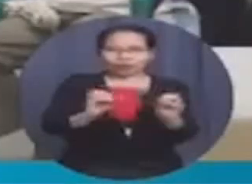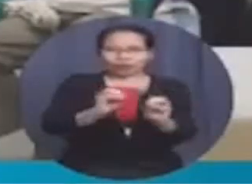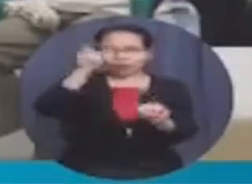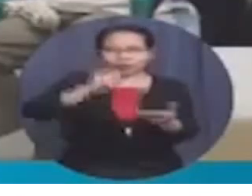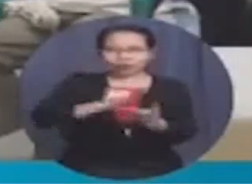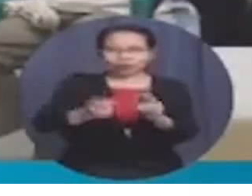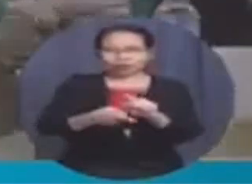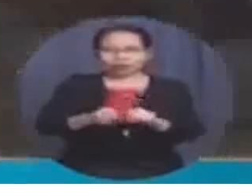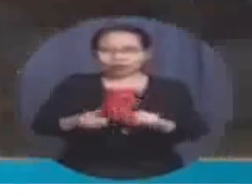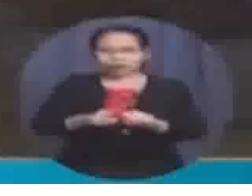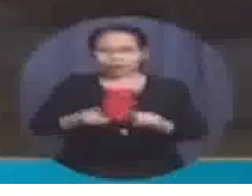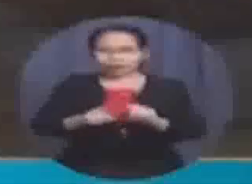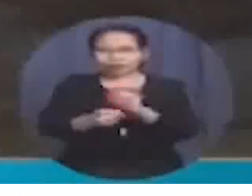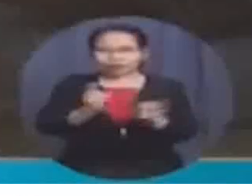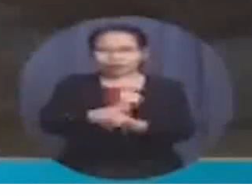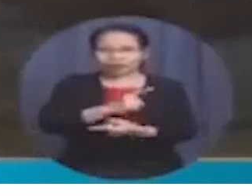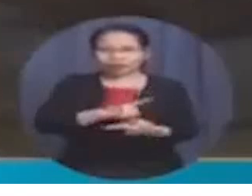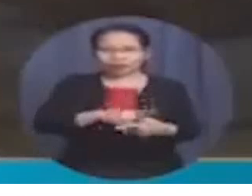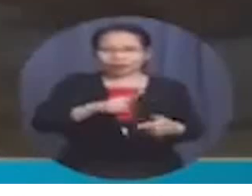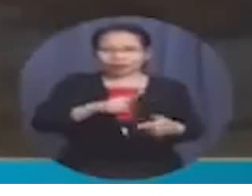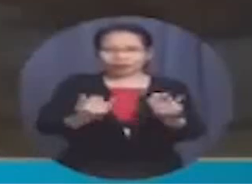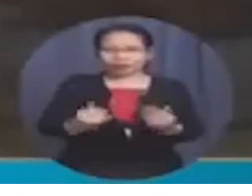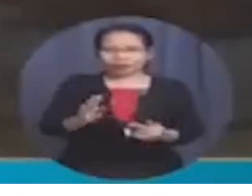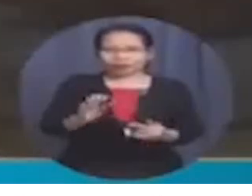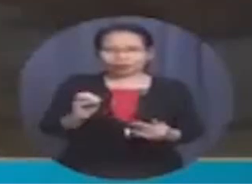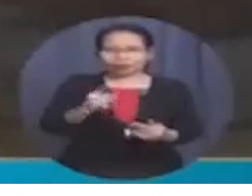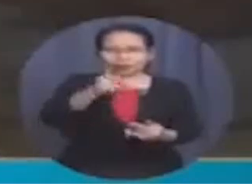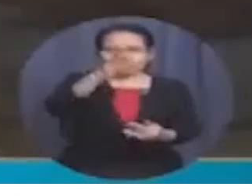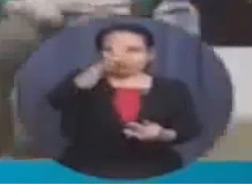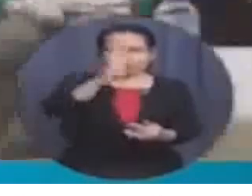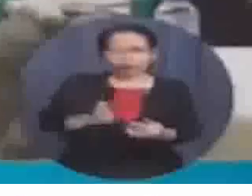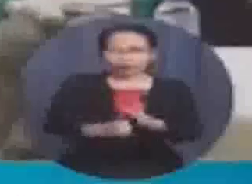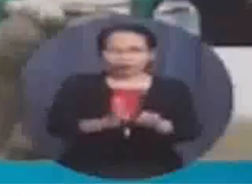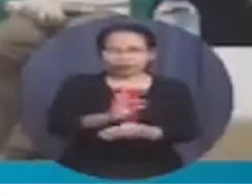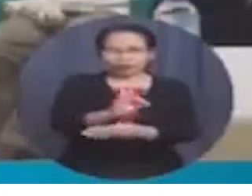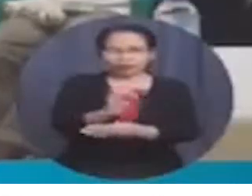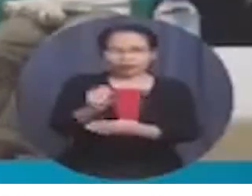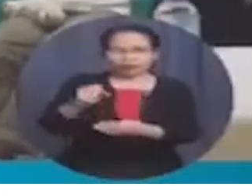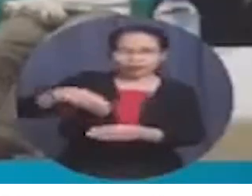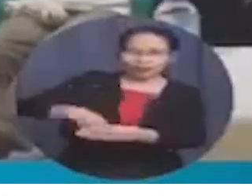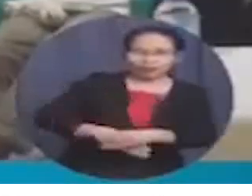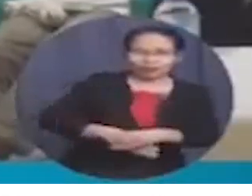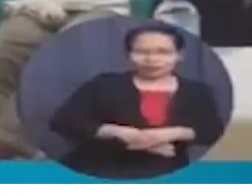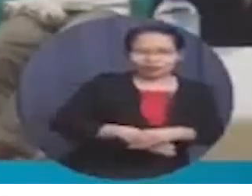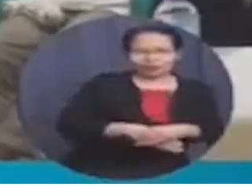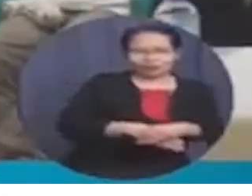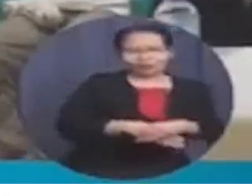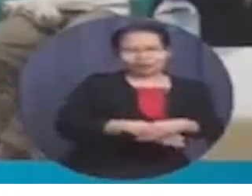anino ng pag-iiba't iba. Ito ngayon si Bo Sanchez. Ang Diyos ay ka, naging fetus. Pumasok kay Mary.